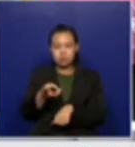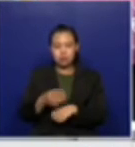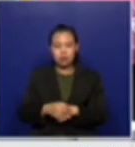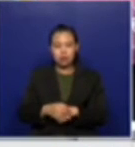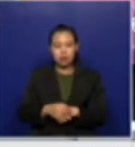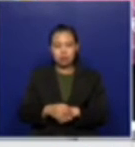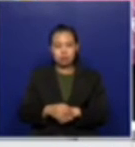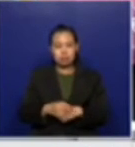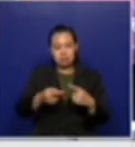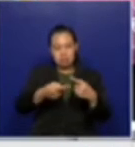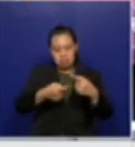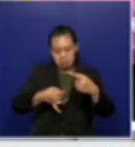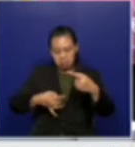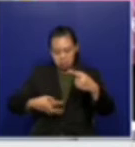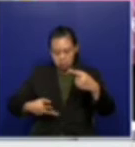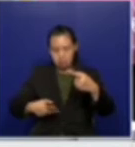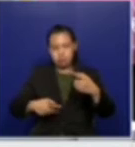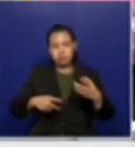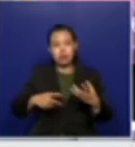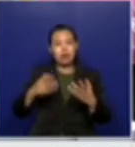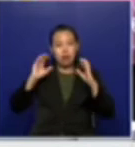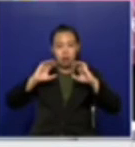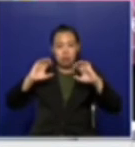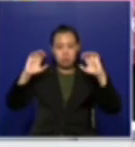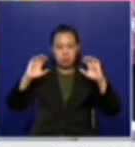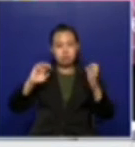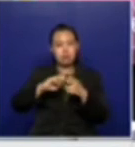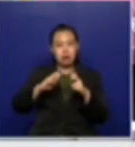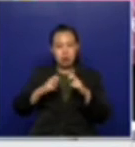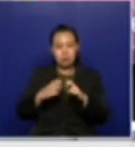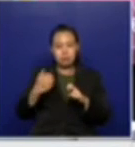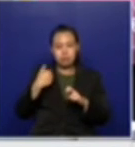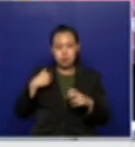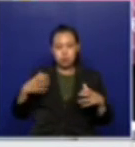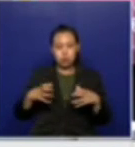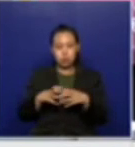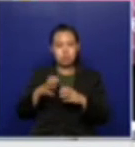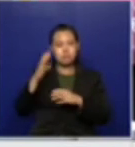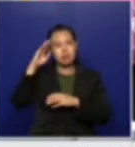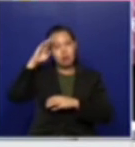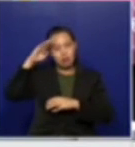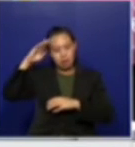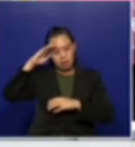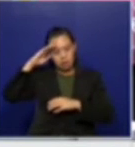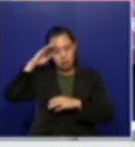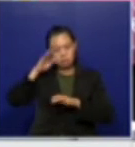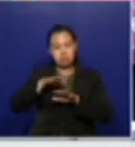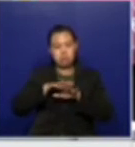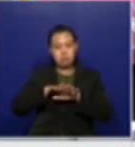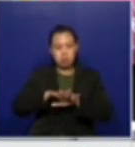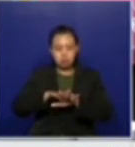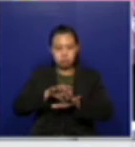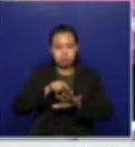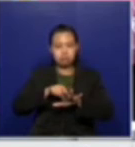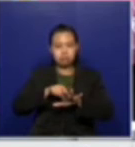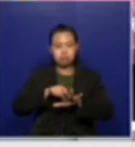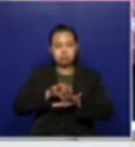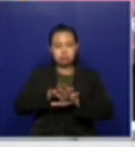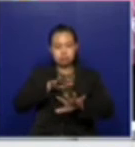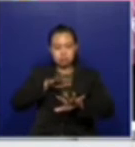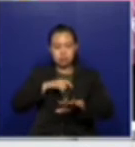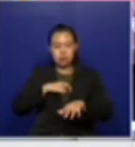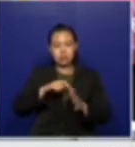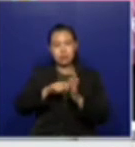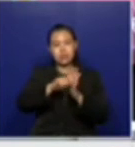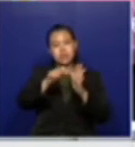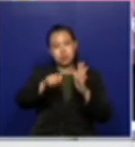ที่รัฐบาลนี้มีความบกพร่องเช่นการปฏิรูปกองทัพท่านประธานนะหลังจากเกิดเหตุการณ์ยิงที่โครา